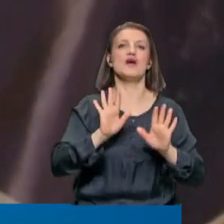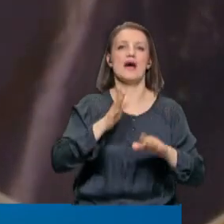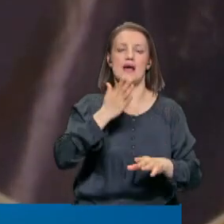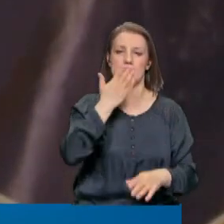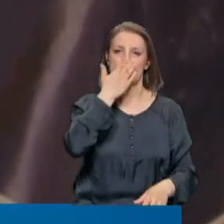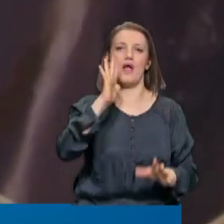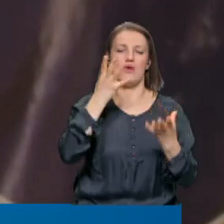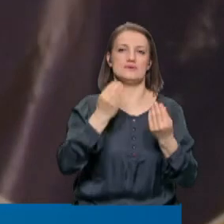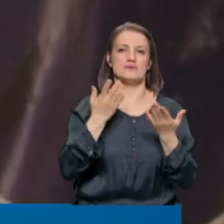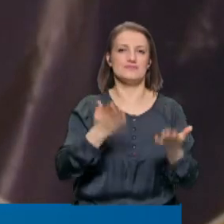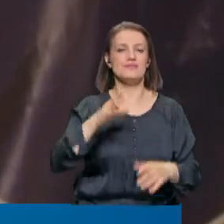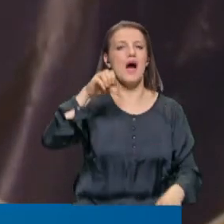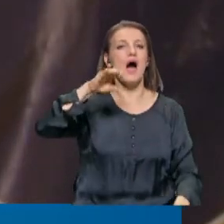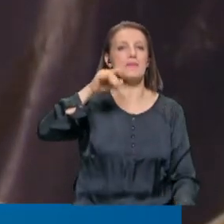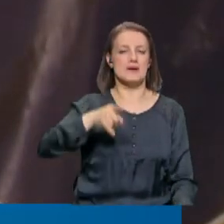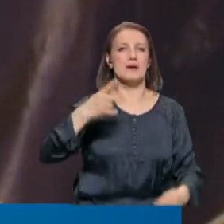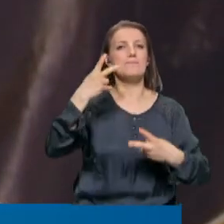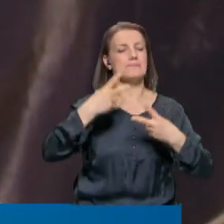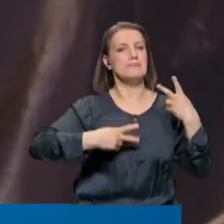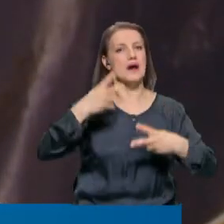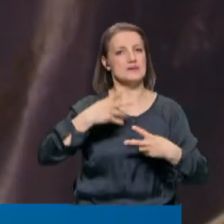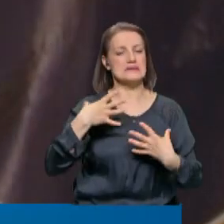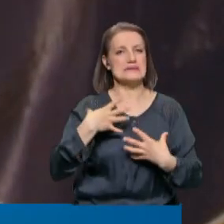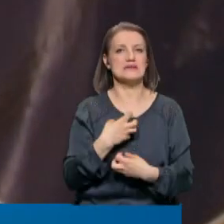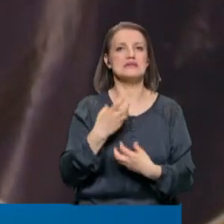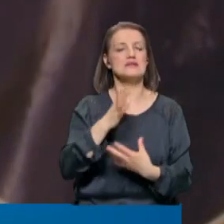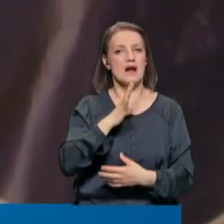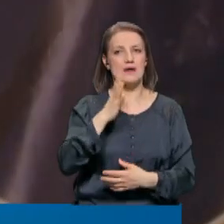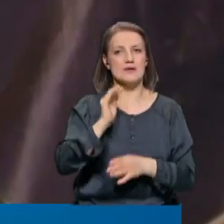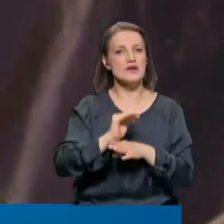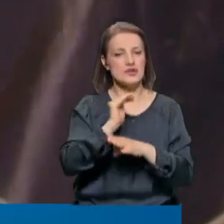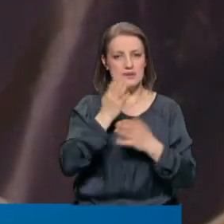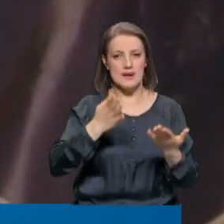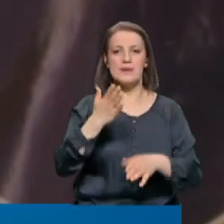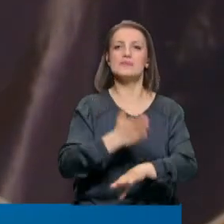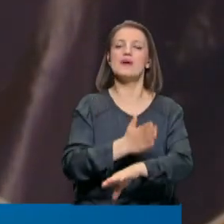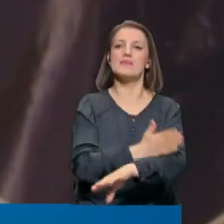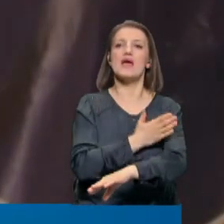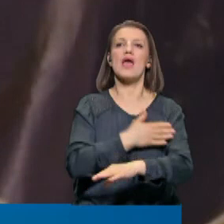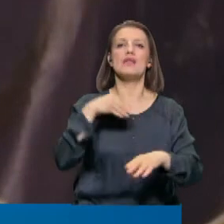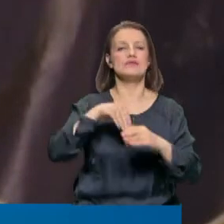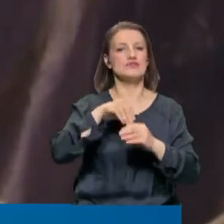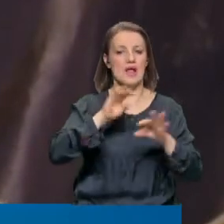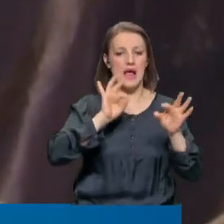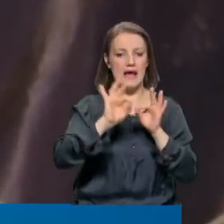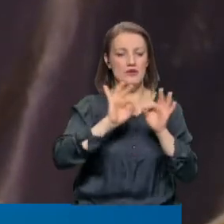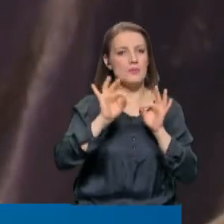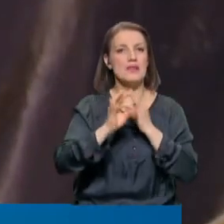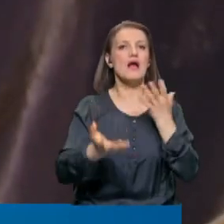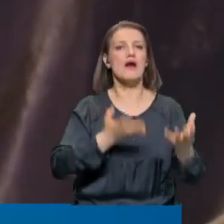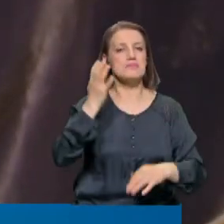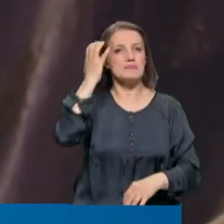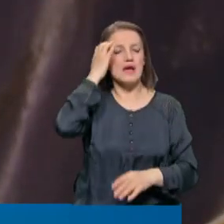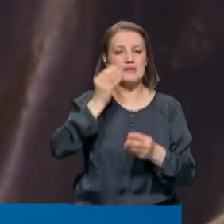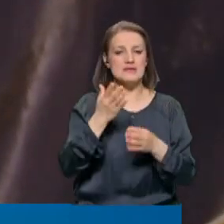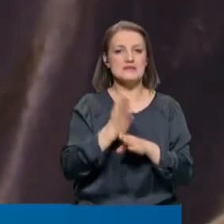gereğidir. AK Parti'nin de bir takım sıkıntılar yaşadığını, memleket içinde ekonomiden kaynaklanan